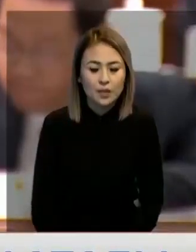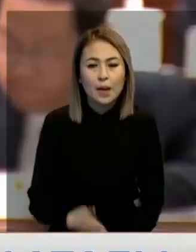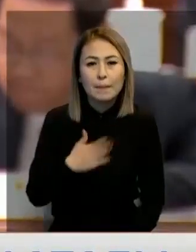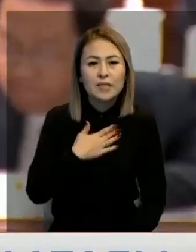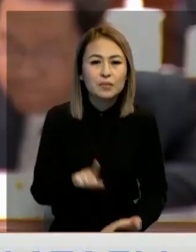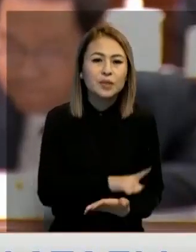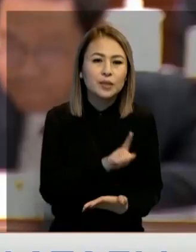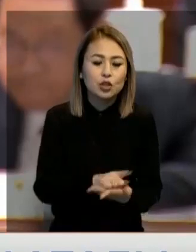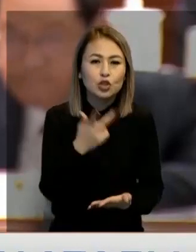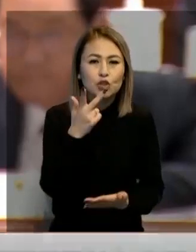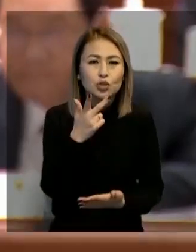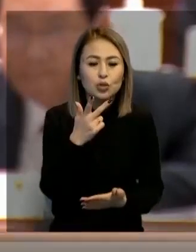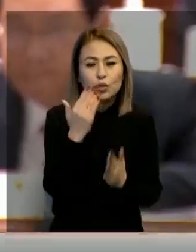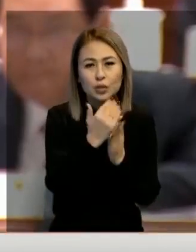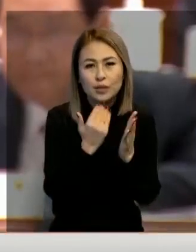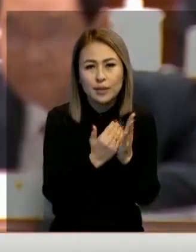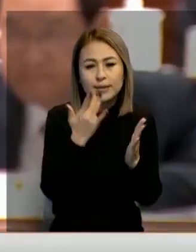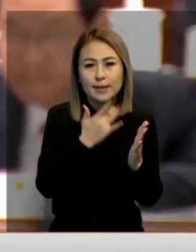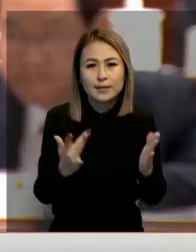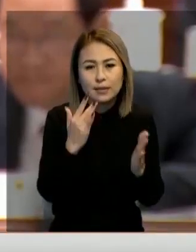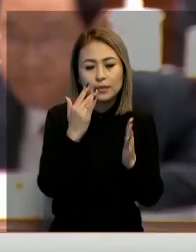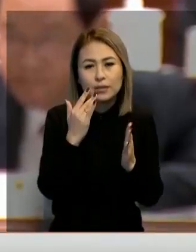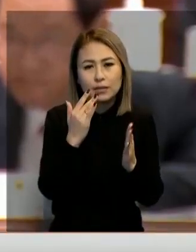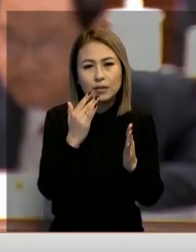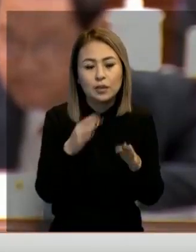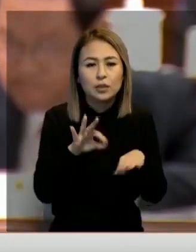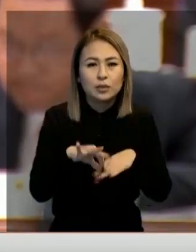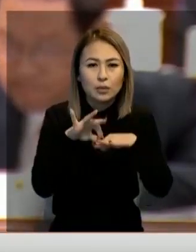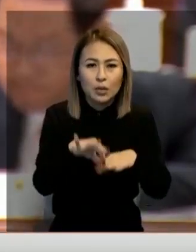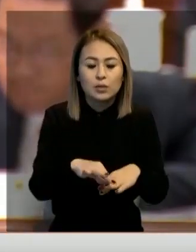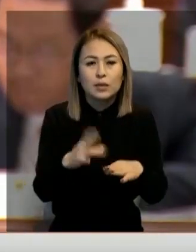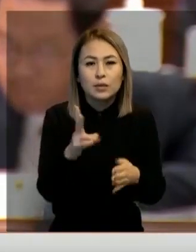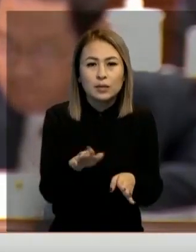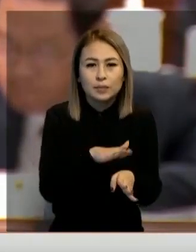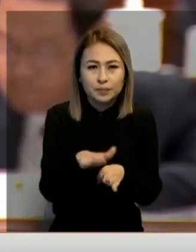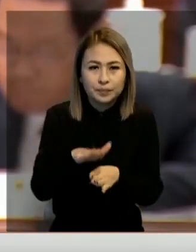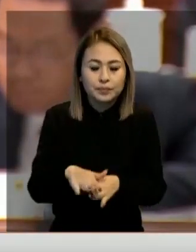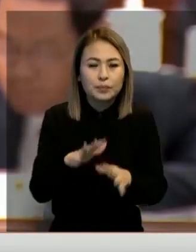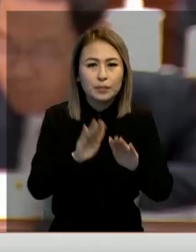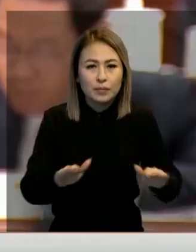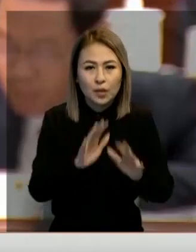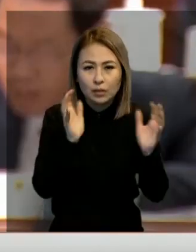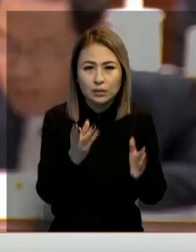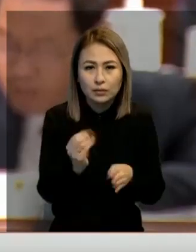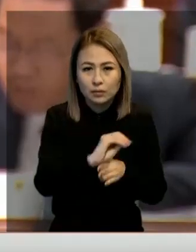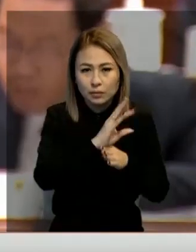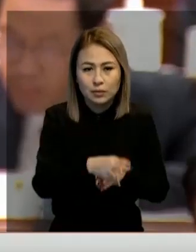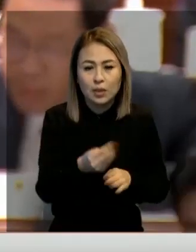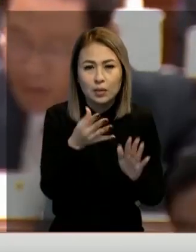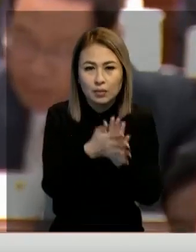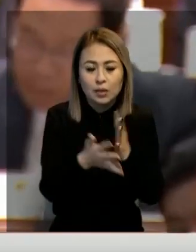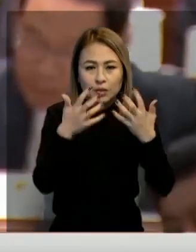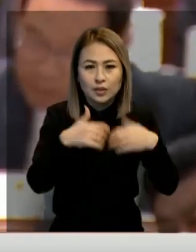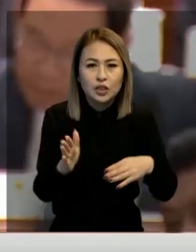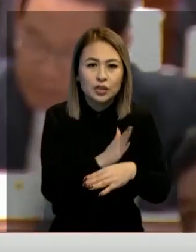Біздің міндетіміз үш бала саясатын қолдауға бағытталған кешенді шараларды жетілдіру. Балаларды күтуге жұмсалатын шығындарды жеке